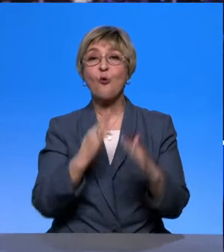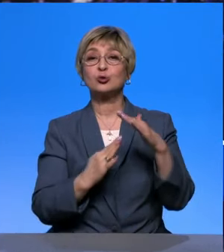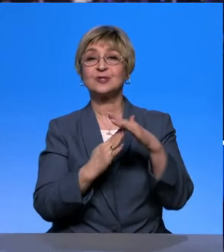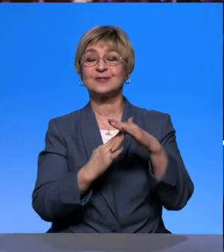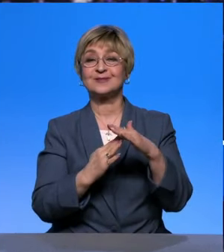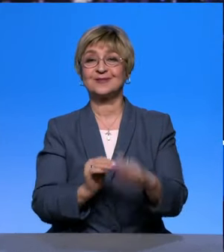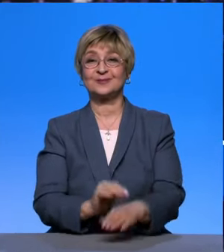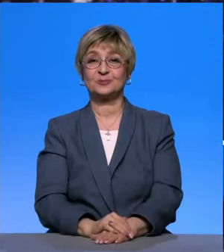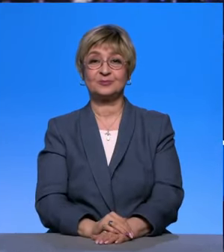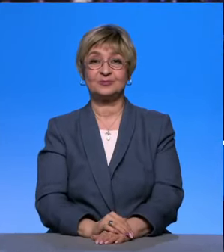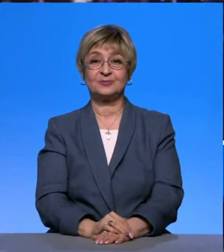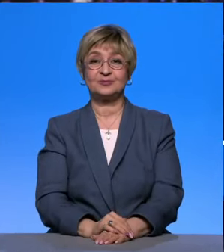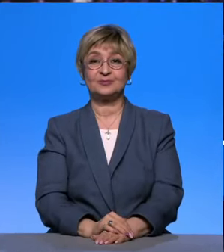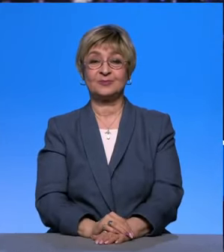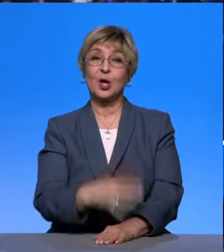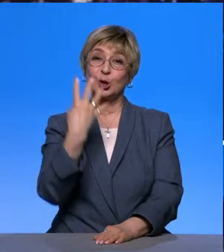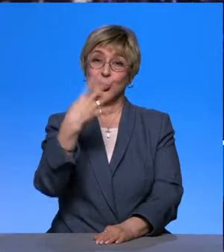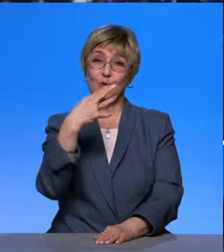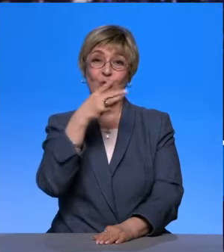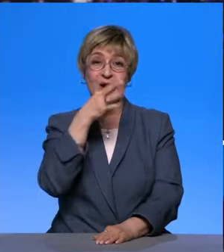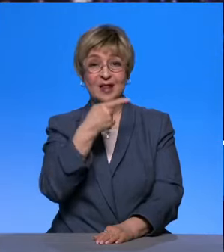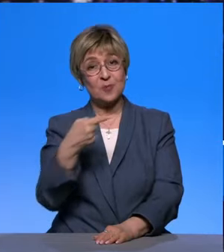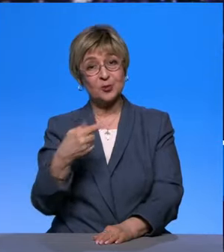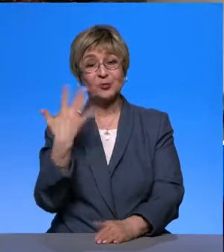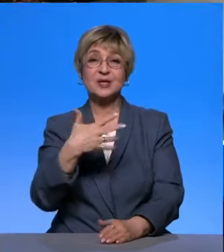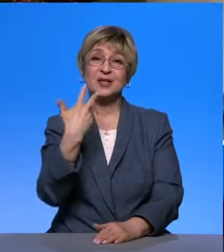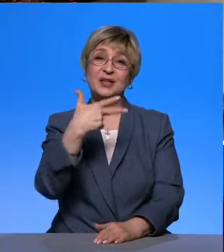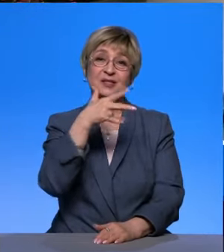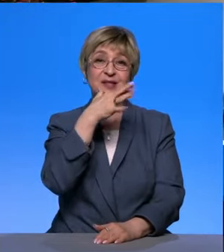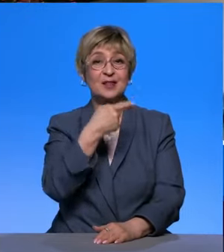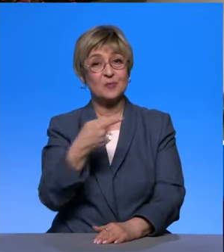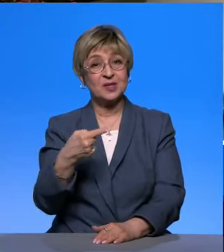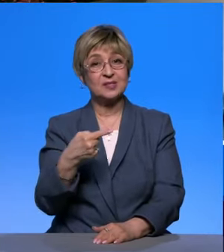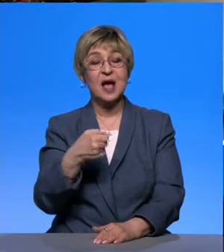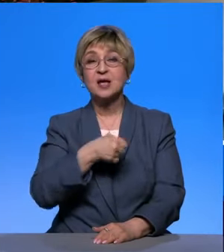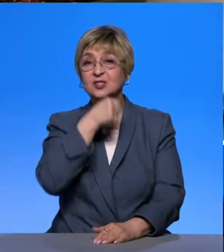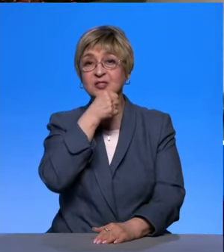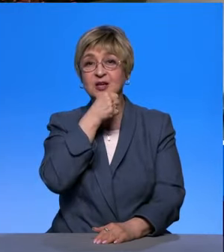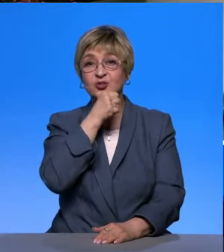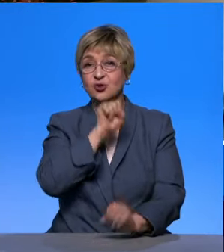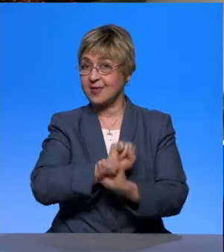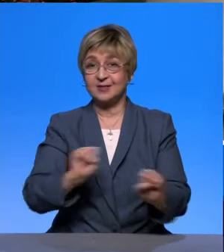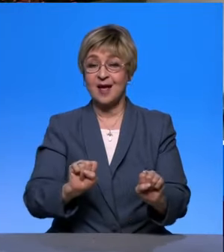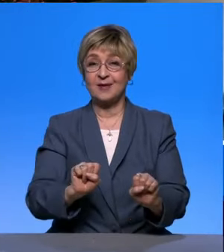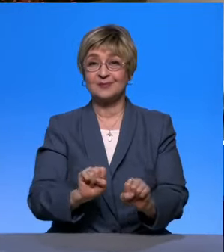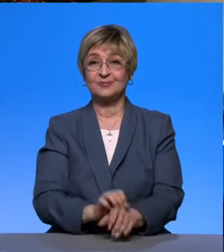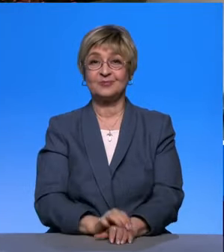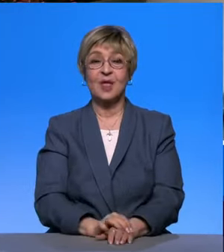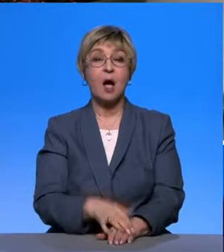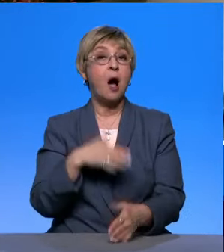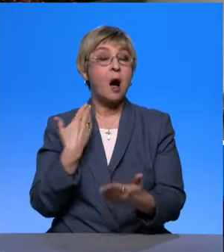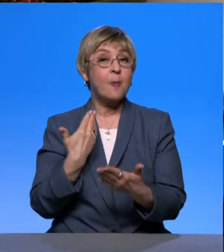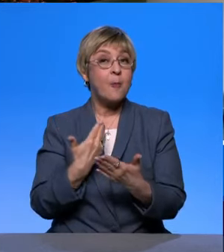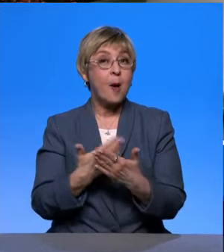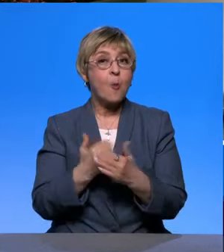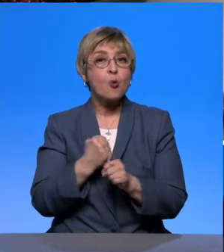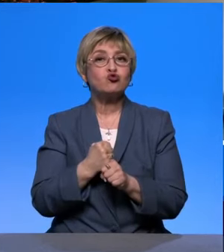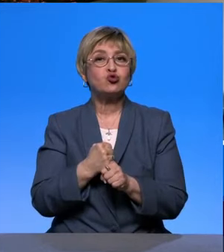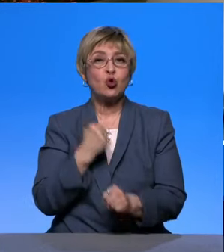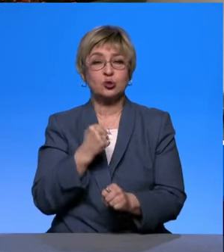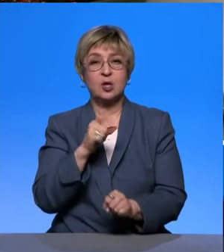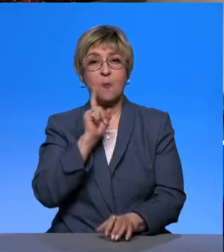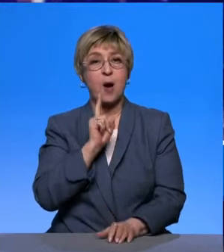как? 40 минус или 30 минус? Старше не пускаем? Вы понимаете, по-моему, так жестко пока